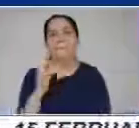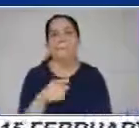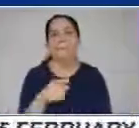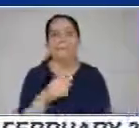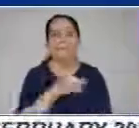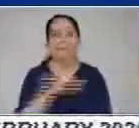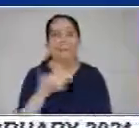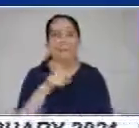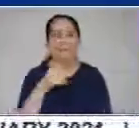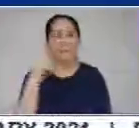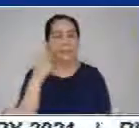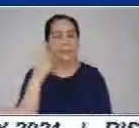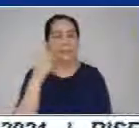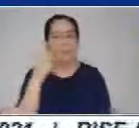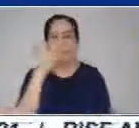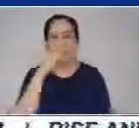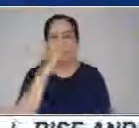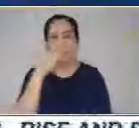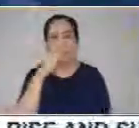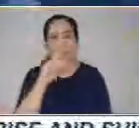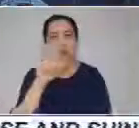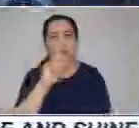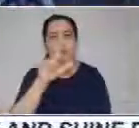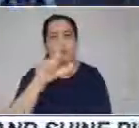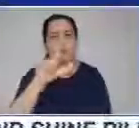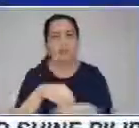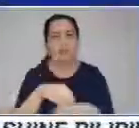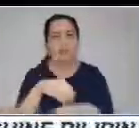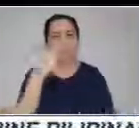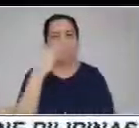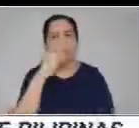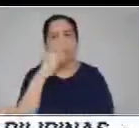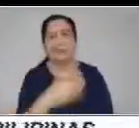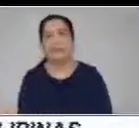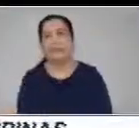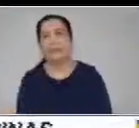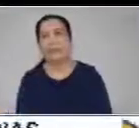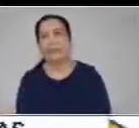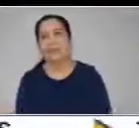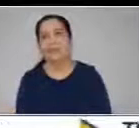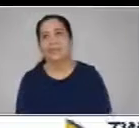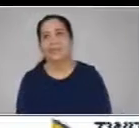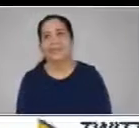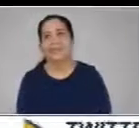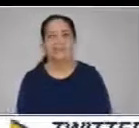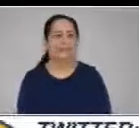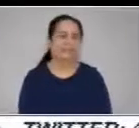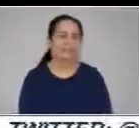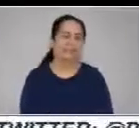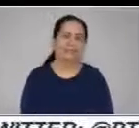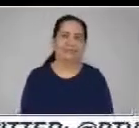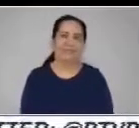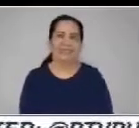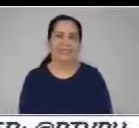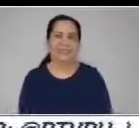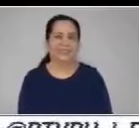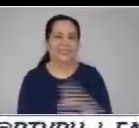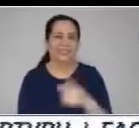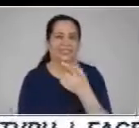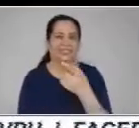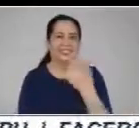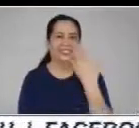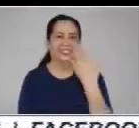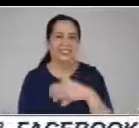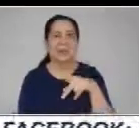to guard 30 job sites. Sa Manila Times naman headline, East Rules Chief Justice